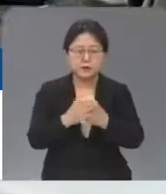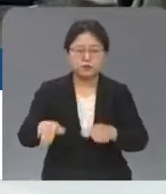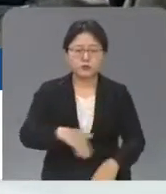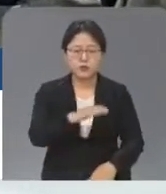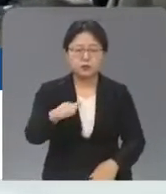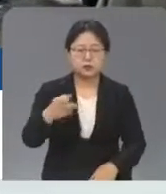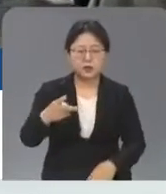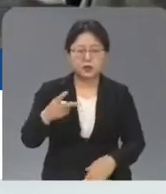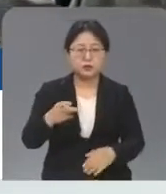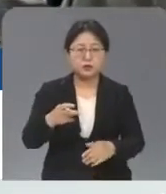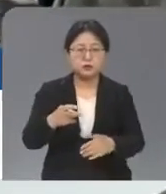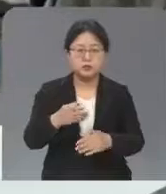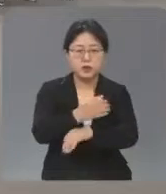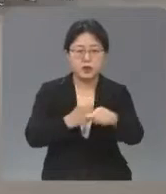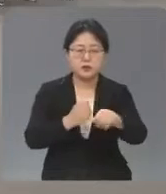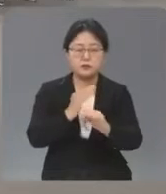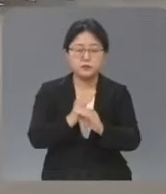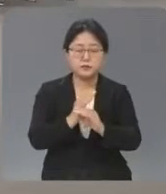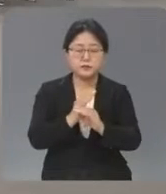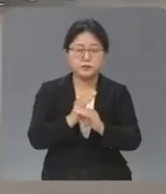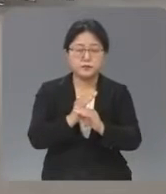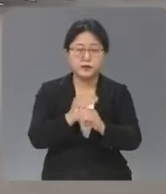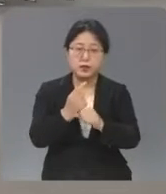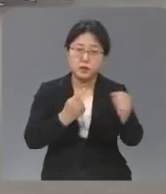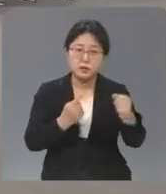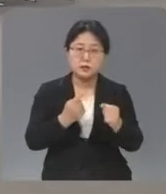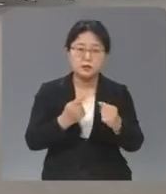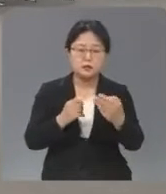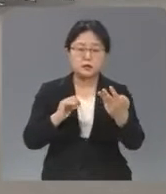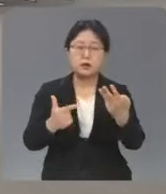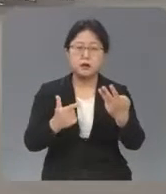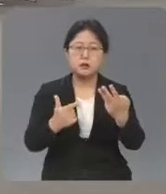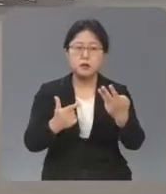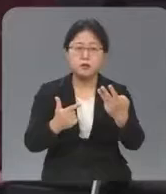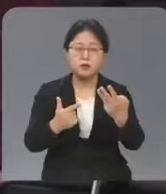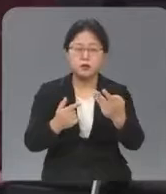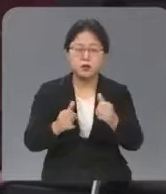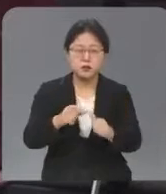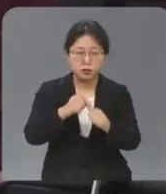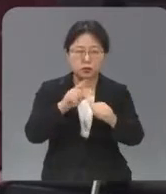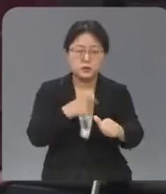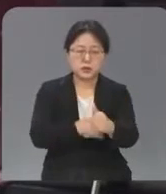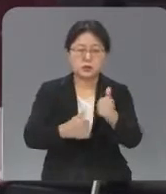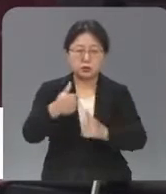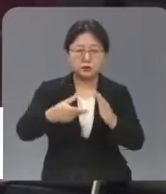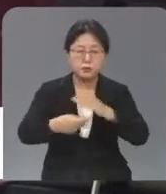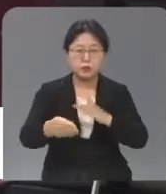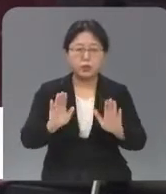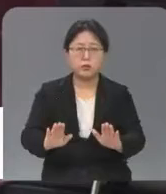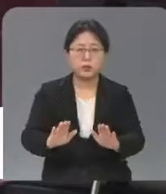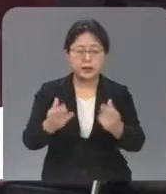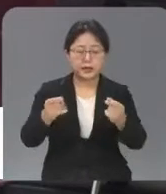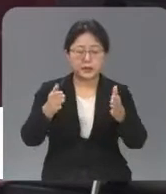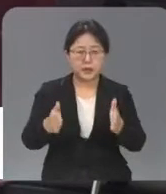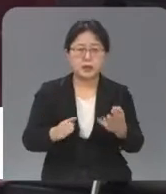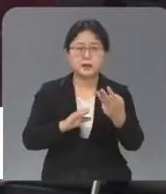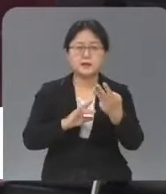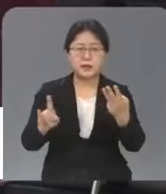각종 기업체 채용시험 장소로도 각광받고 있습니다. 컨벤션 센터가 공간이 넓어서 거리 두기가